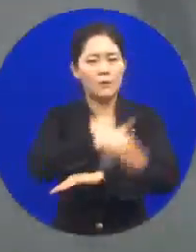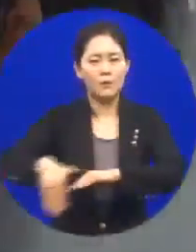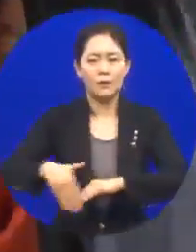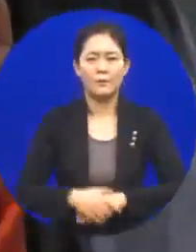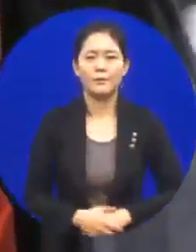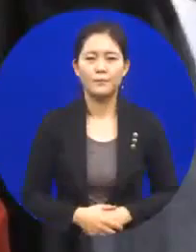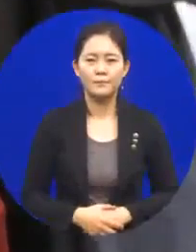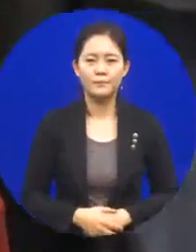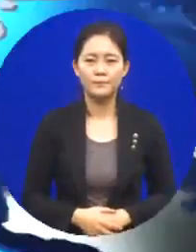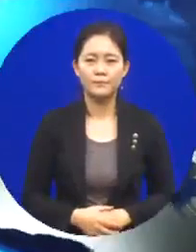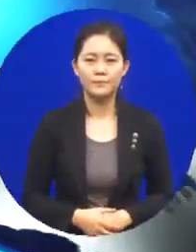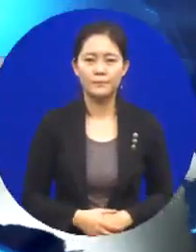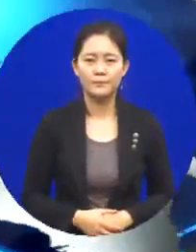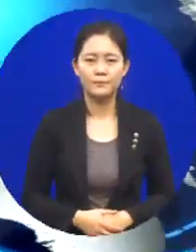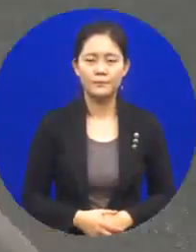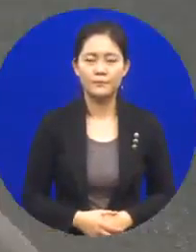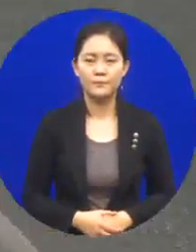계획입니다.